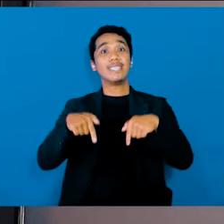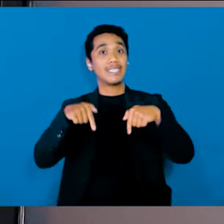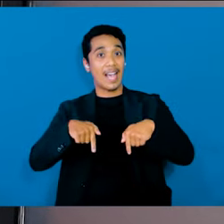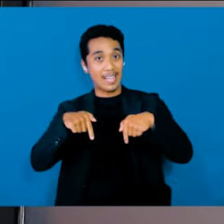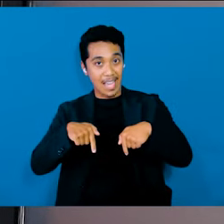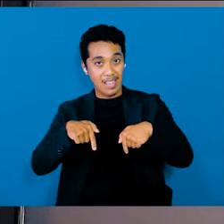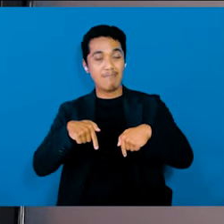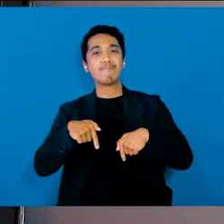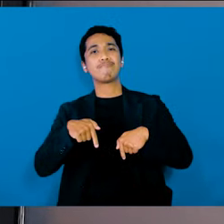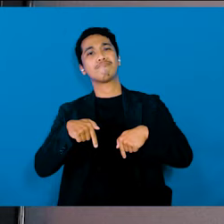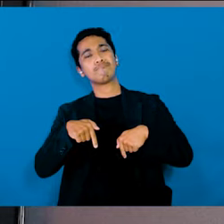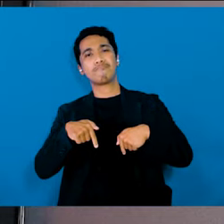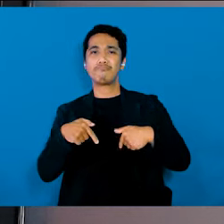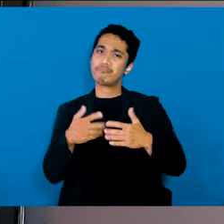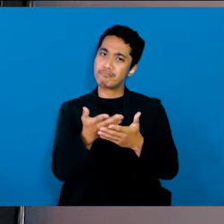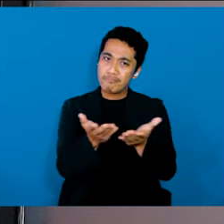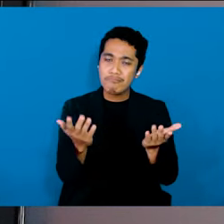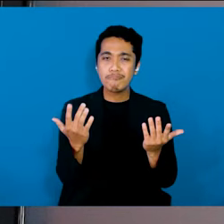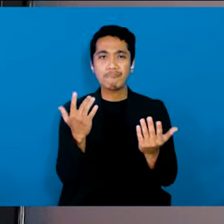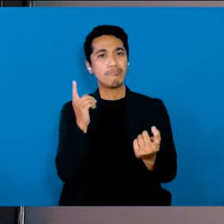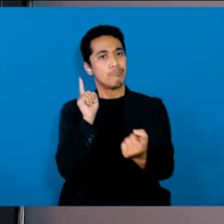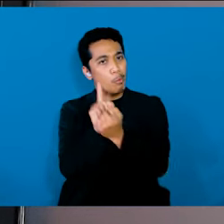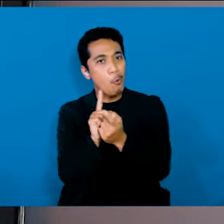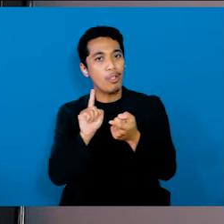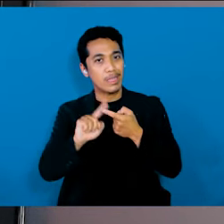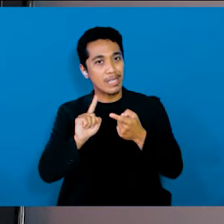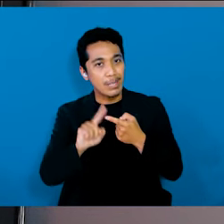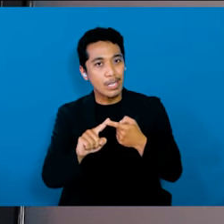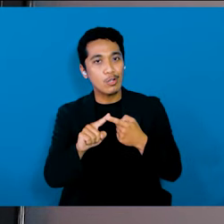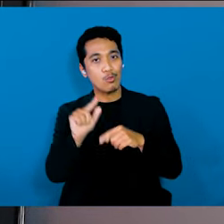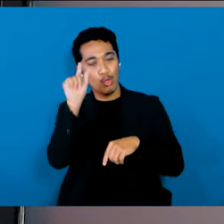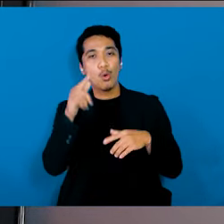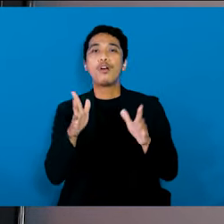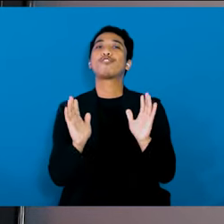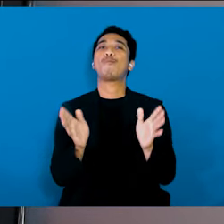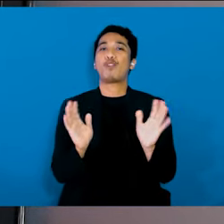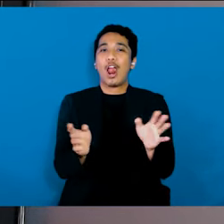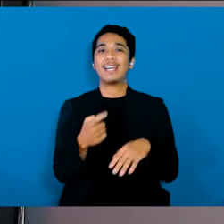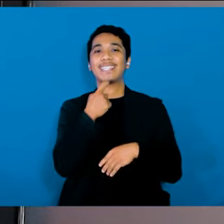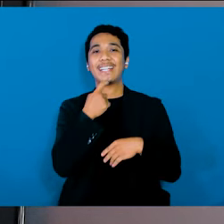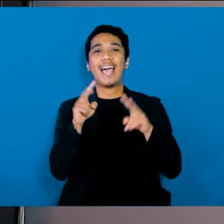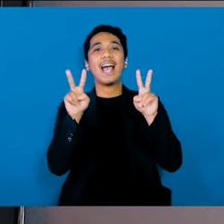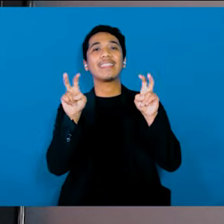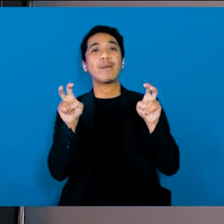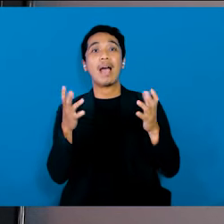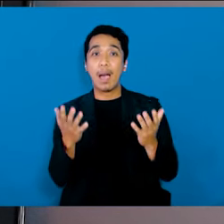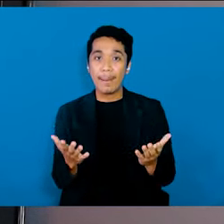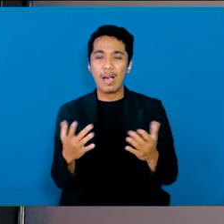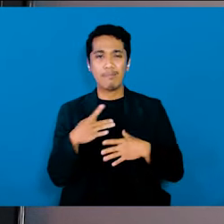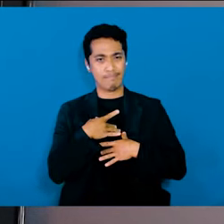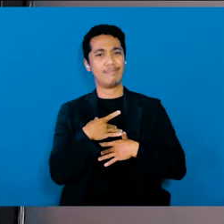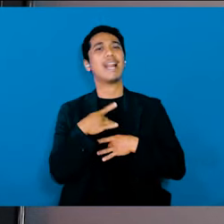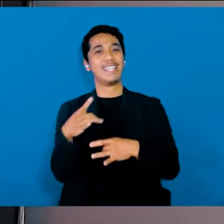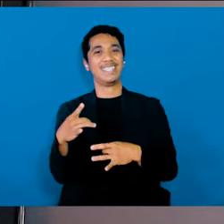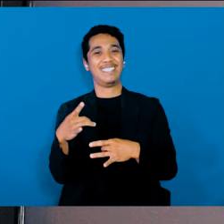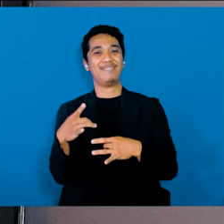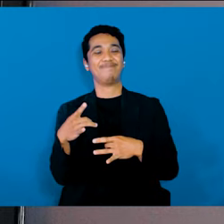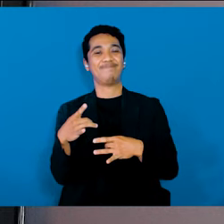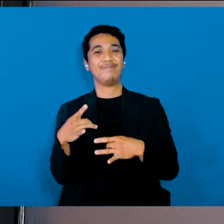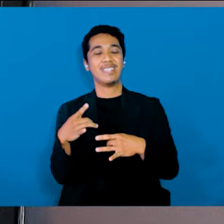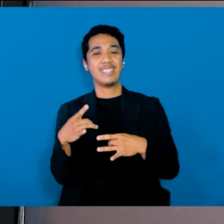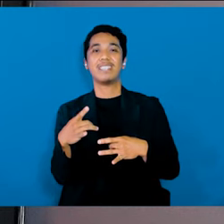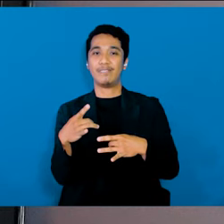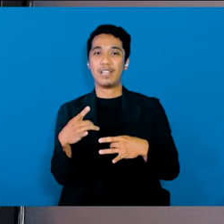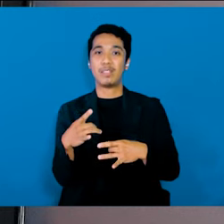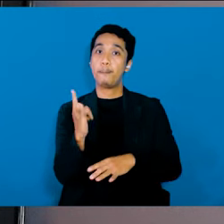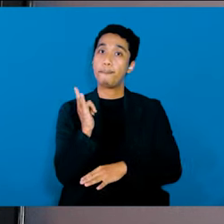ini akan menemani Sobat Inklusi semua untuk membincangkan tema yang sangat menarik